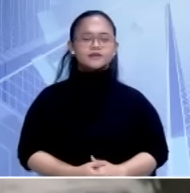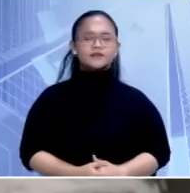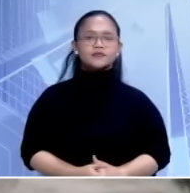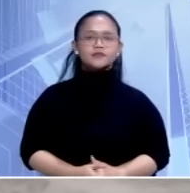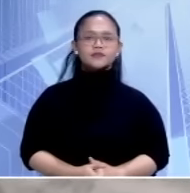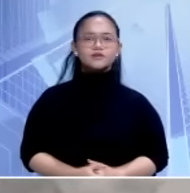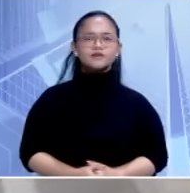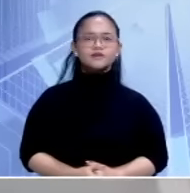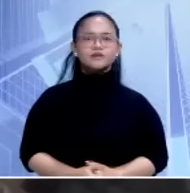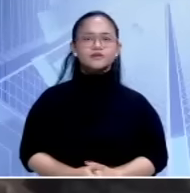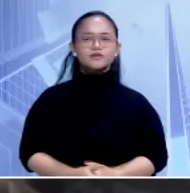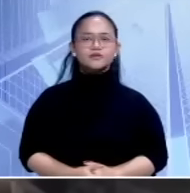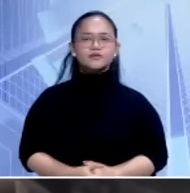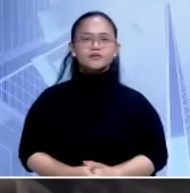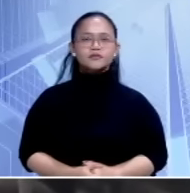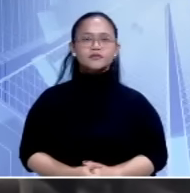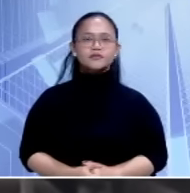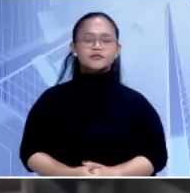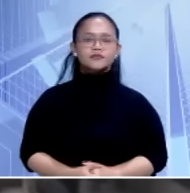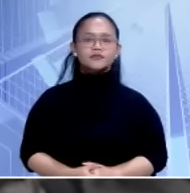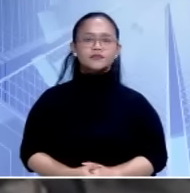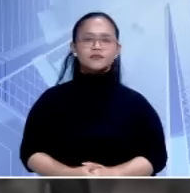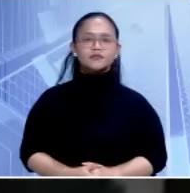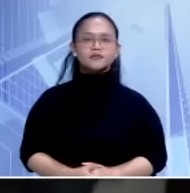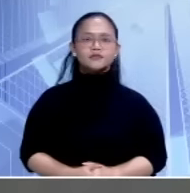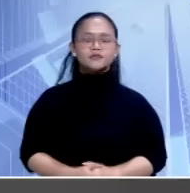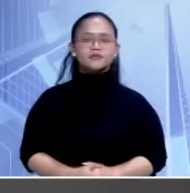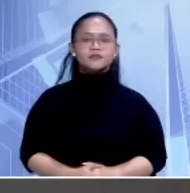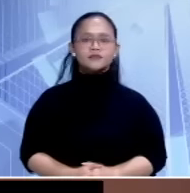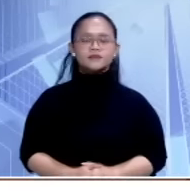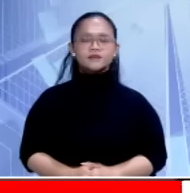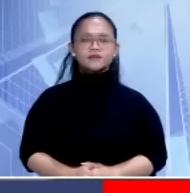Mojokerto, Salahuddin, iNews melaporkan.